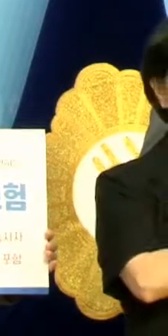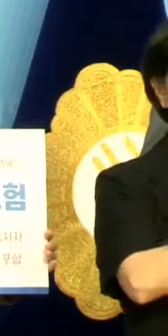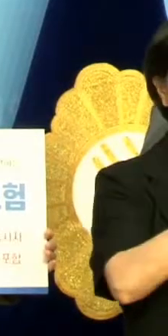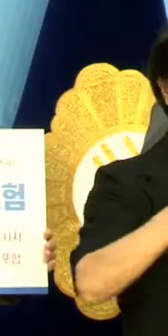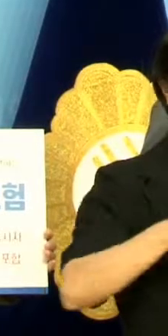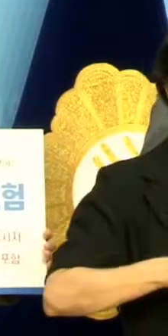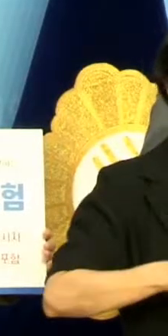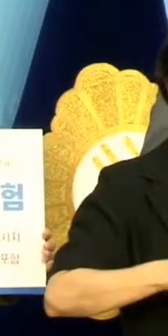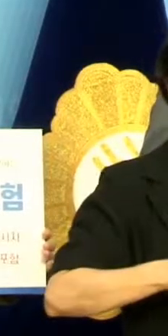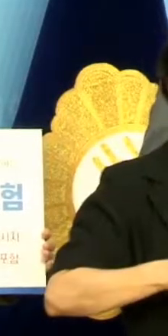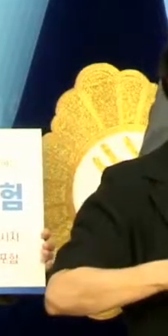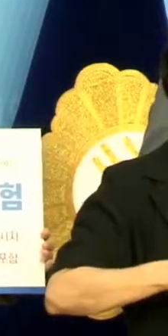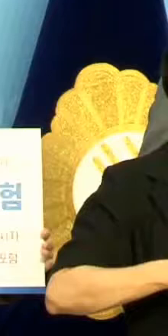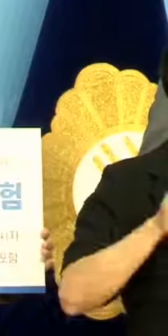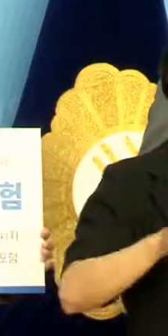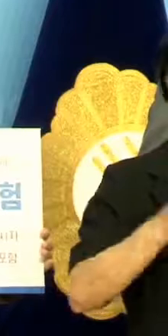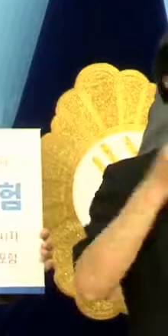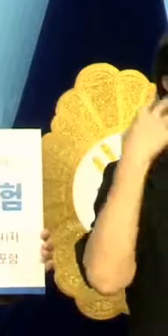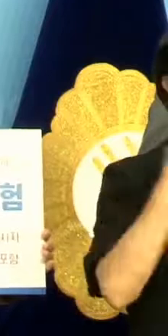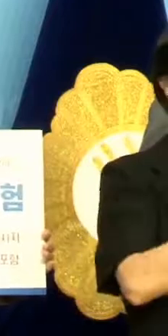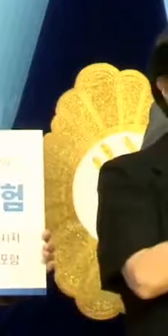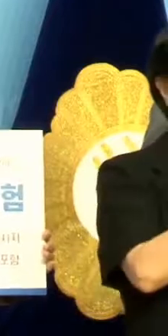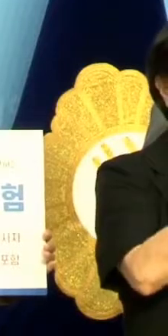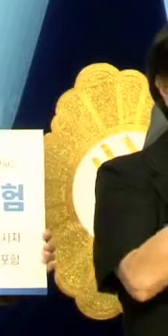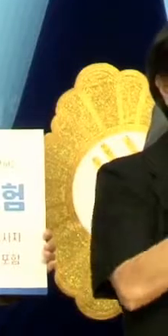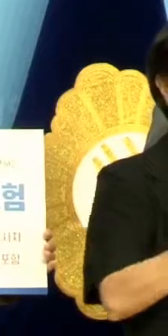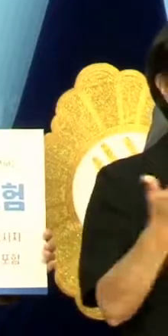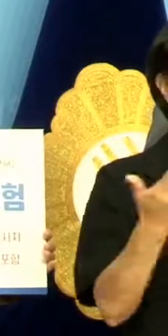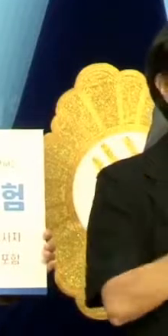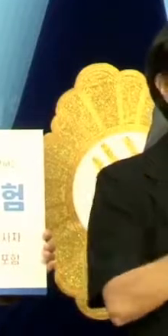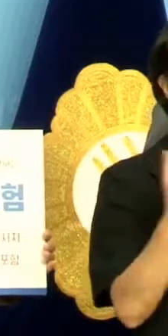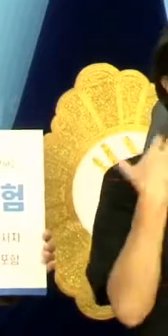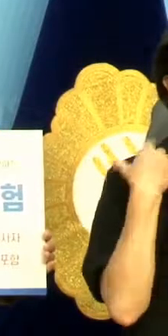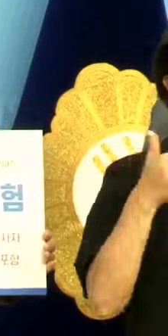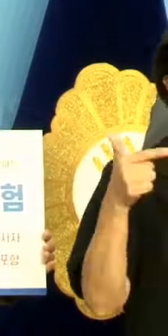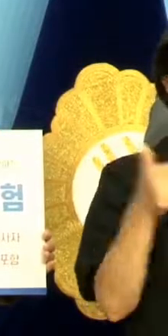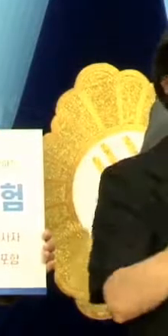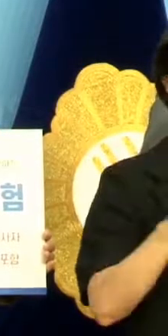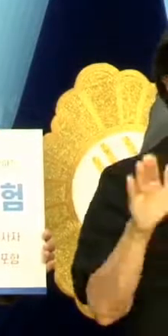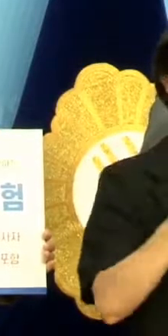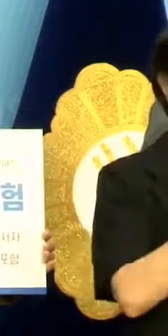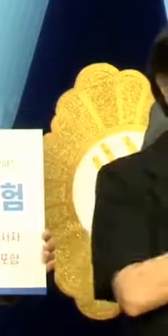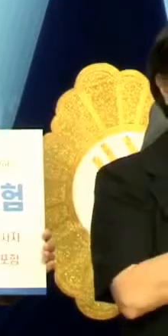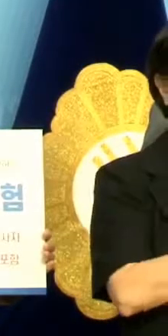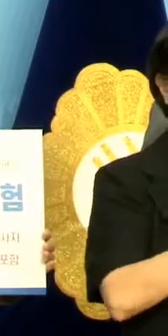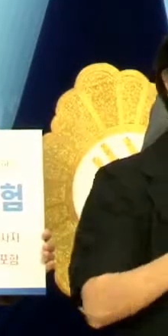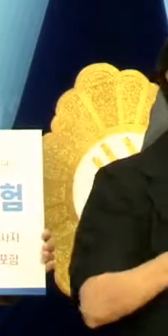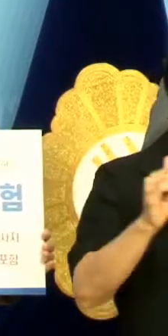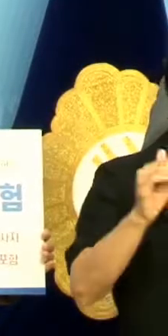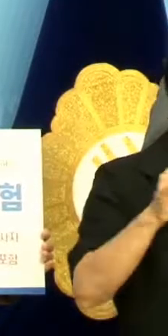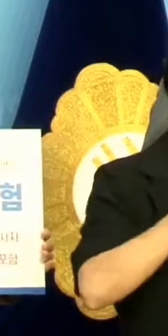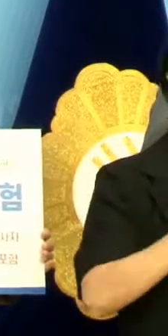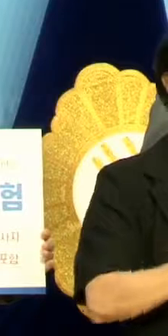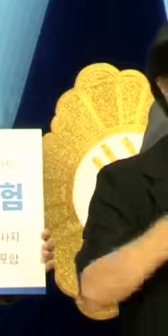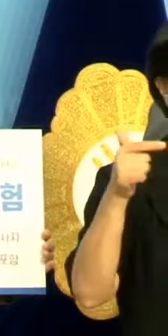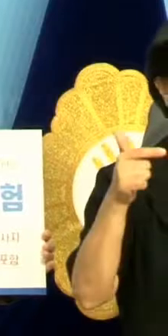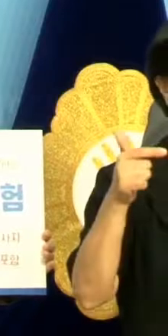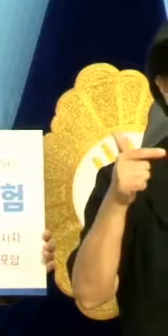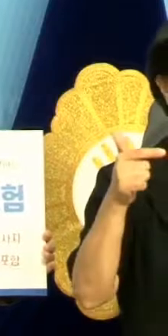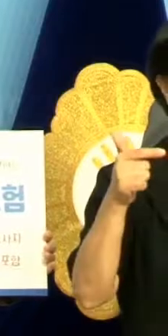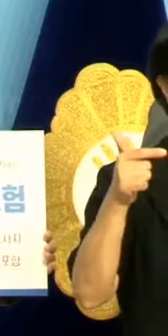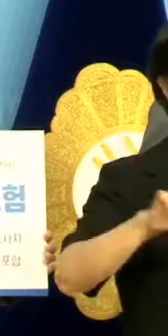이를 위해서는 기존 교원의 업무 부담을 늘리는 것이 아니라 교훈을 단계적으로 신규 확충하고